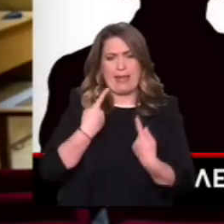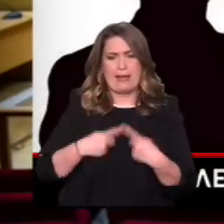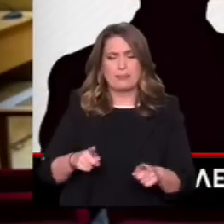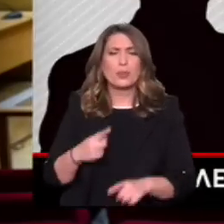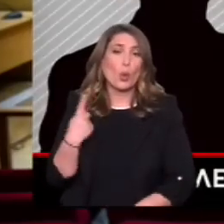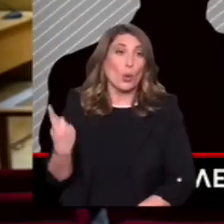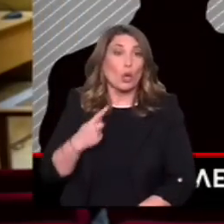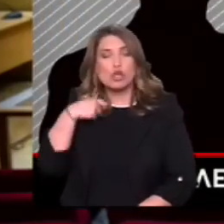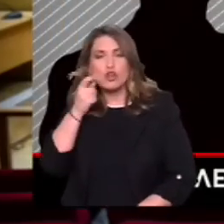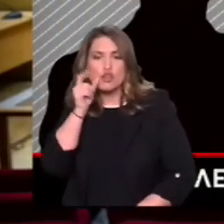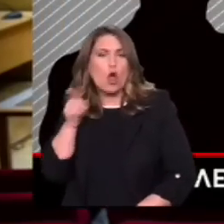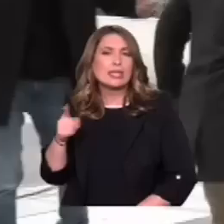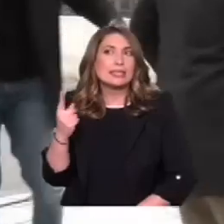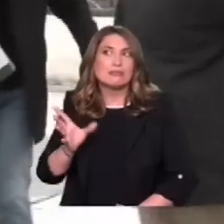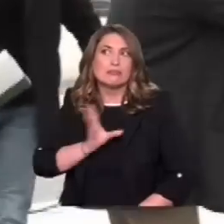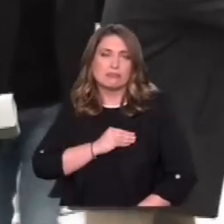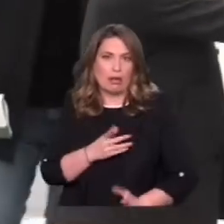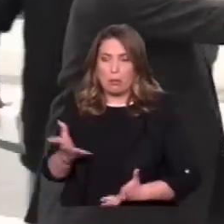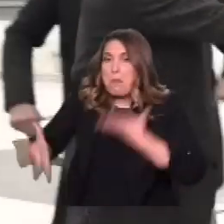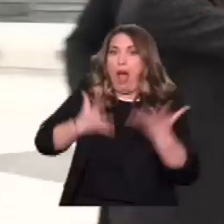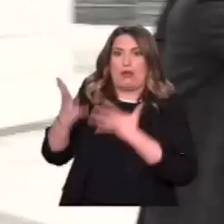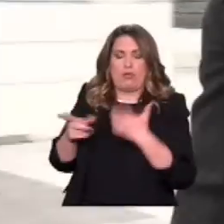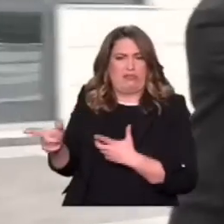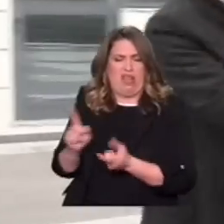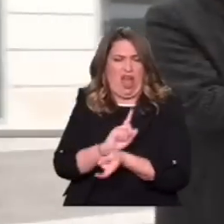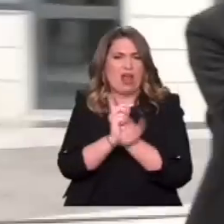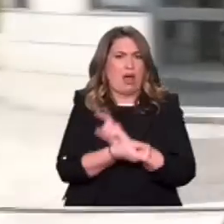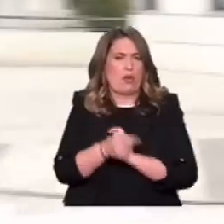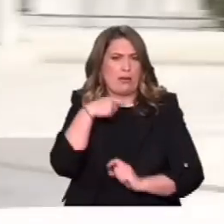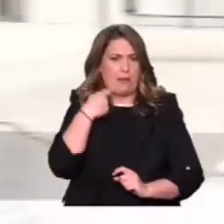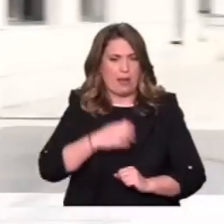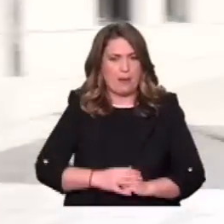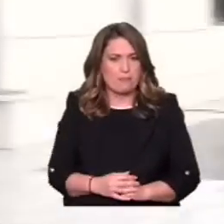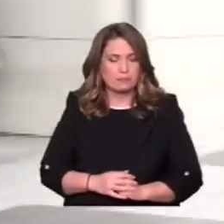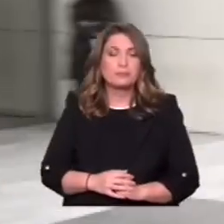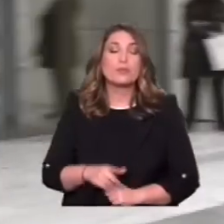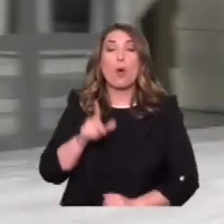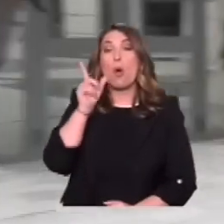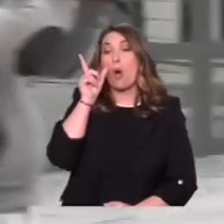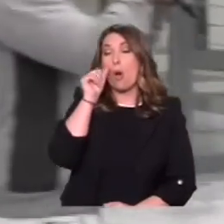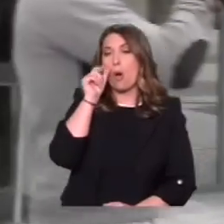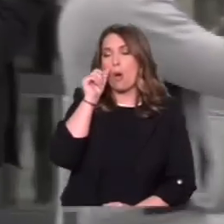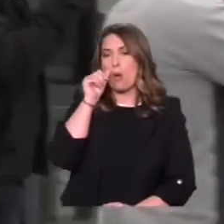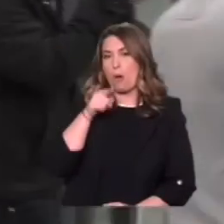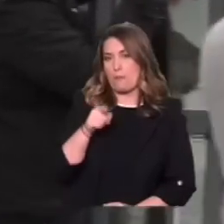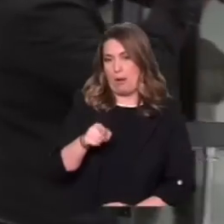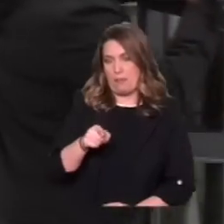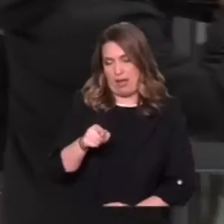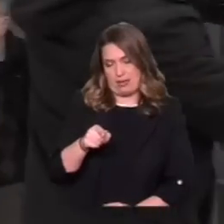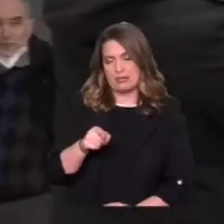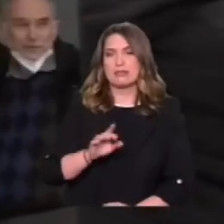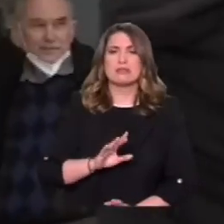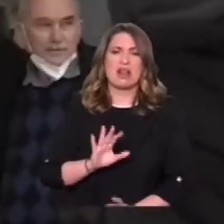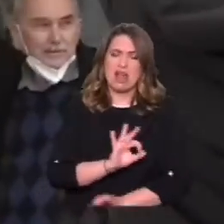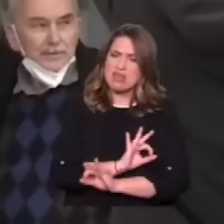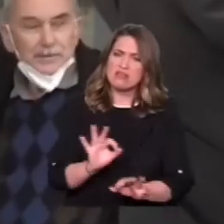είναι? Πανικός. Παρών στη δικαστική αίθουσα και ο πατέρας των αδικοχαμένων κοριτσιών, ο οποίος σύμφωνα με τους δικηγόρους του, είναι